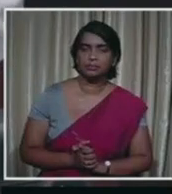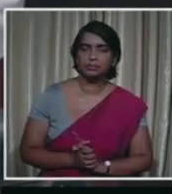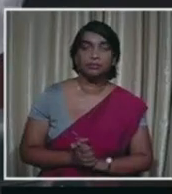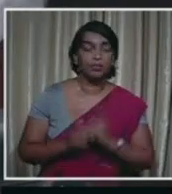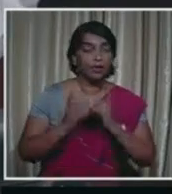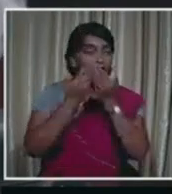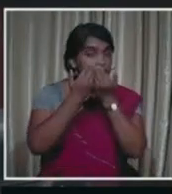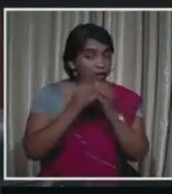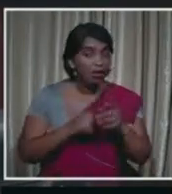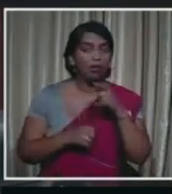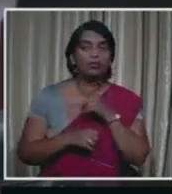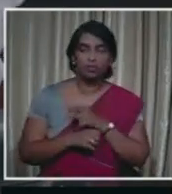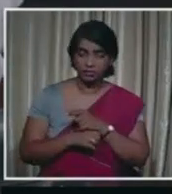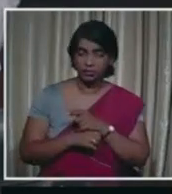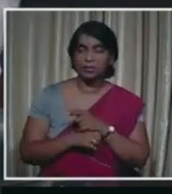ආරම්භයේදීම